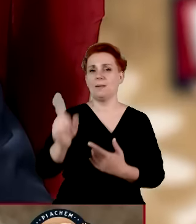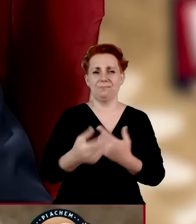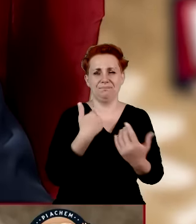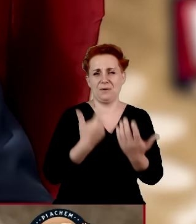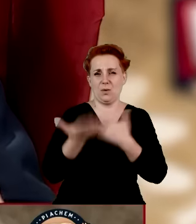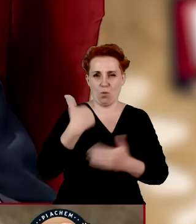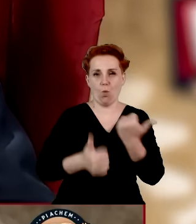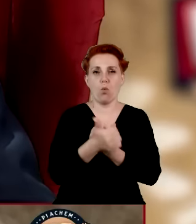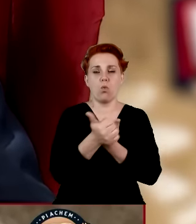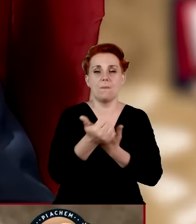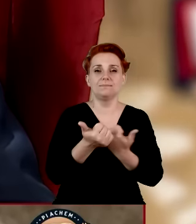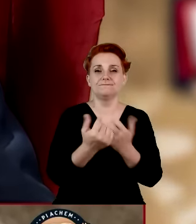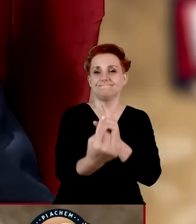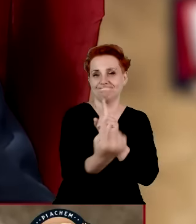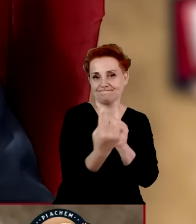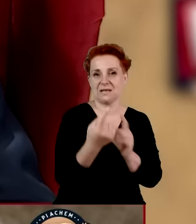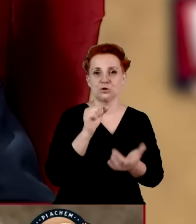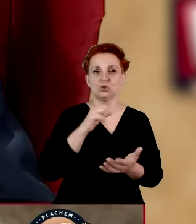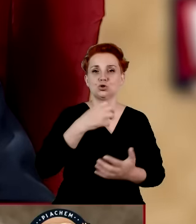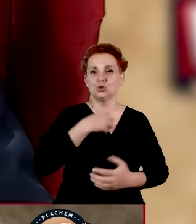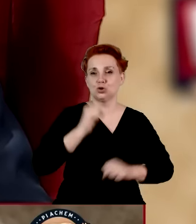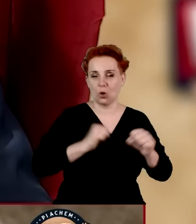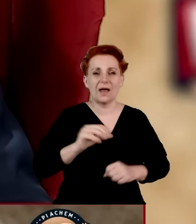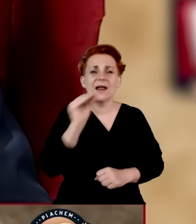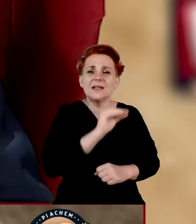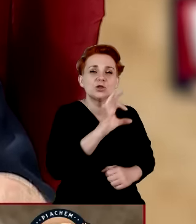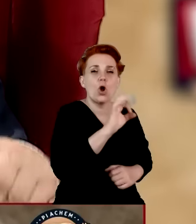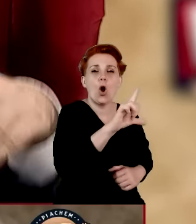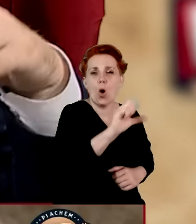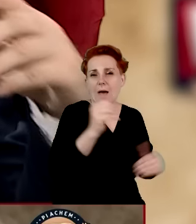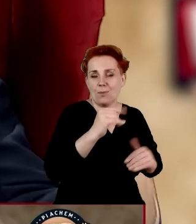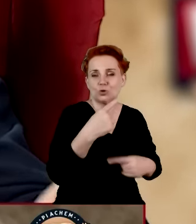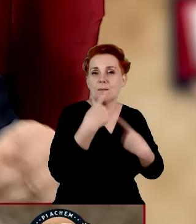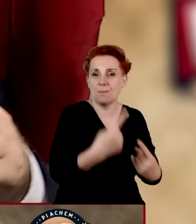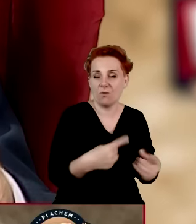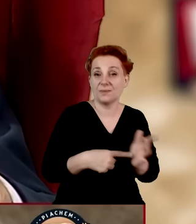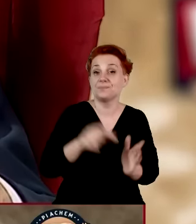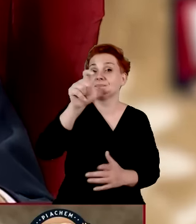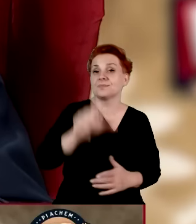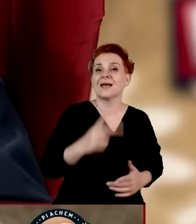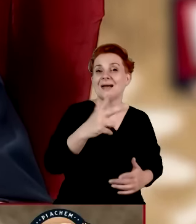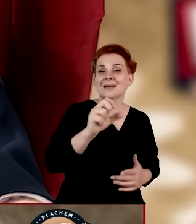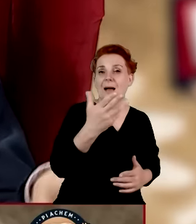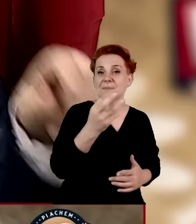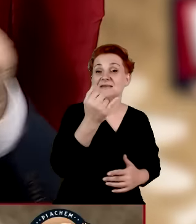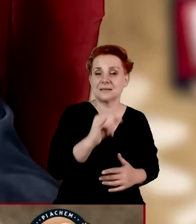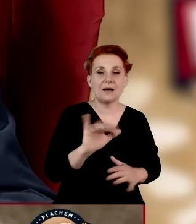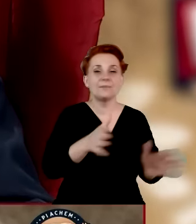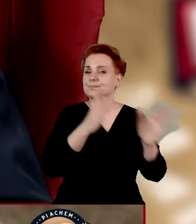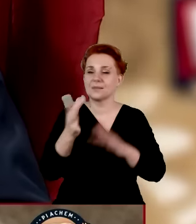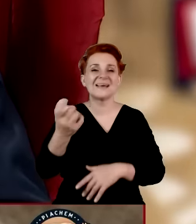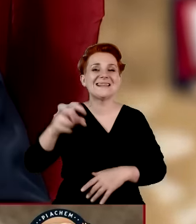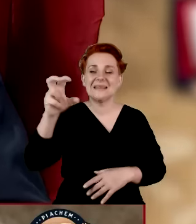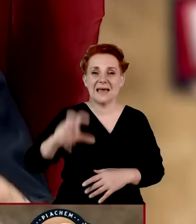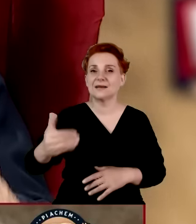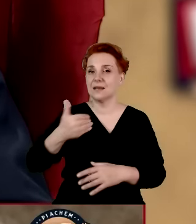absolutna nieprawda. Może jeszcze zanim Ola skomentuje Michał Kamiński, bo to jest tak, że Roman Giertych był szefem młodzieży wszechpolskiej, wtedy